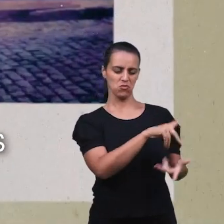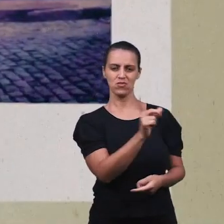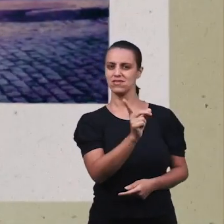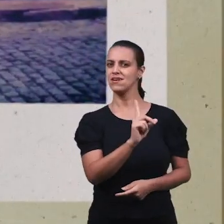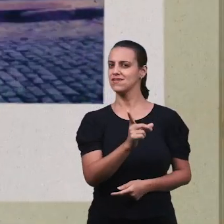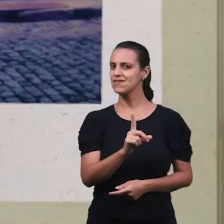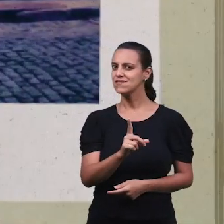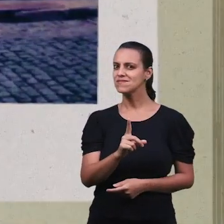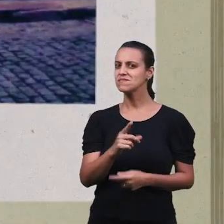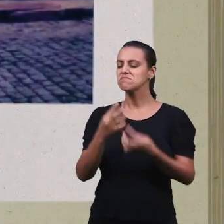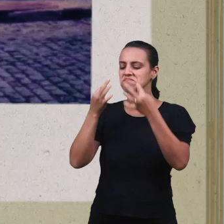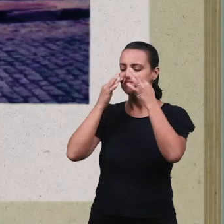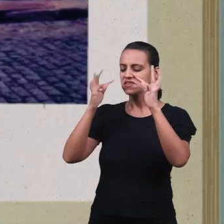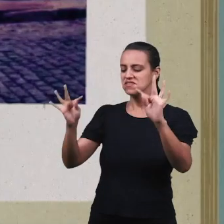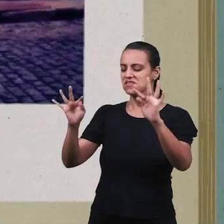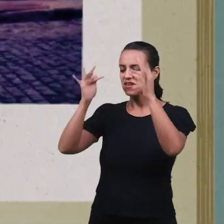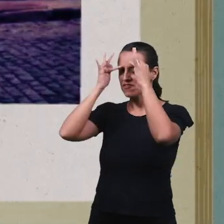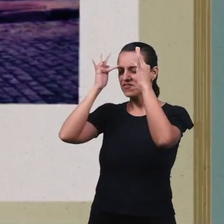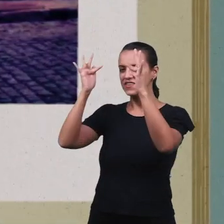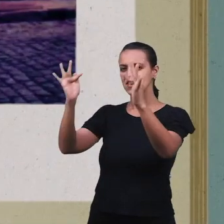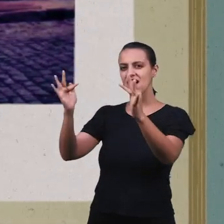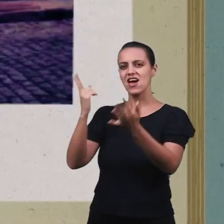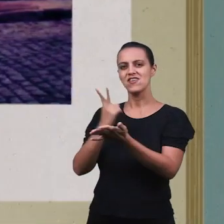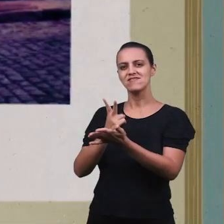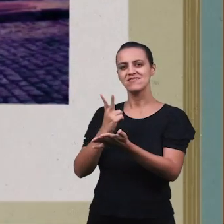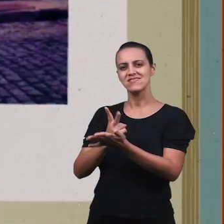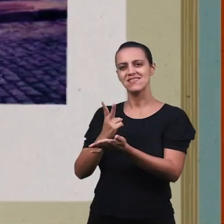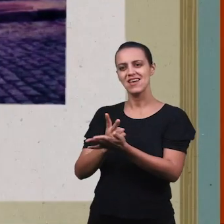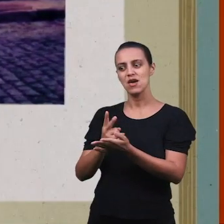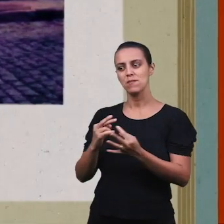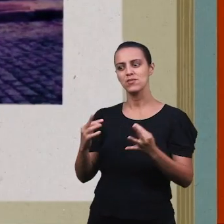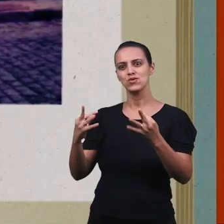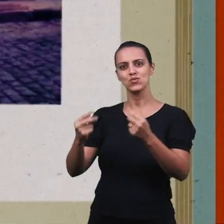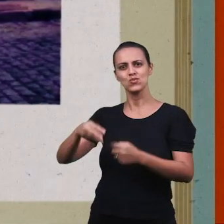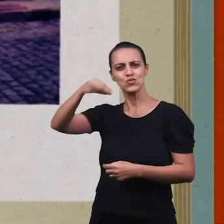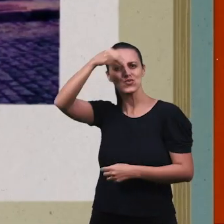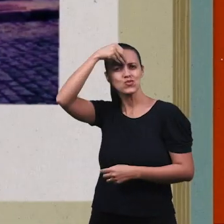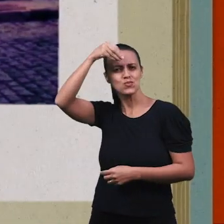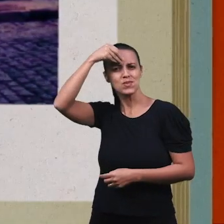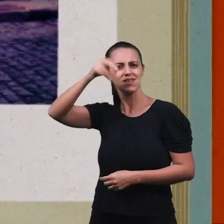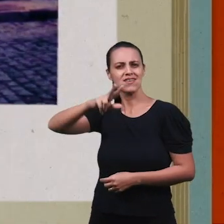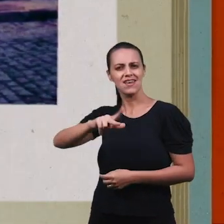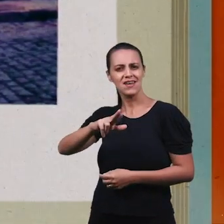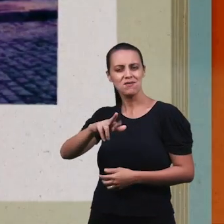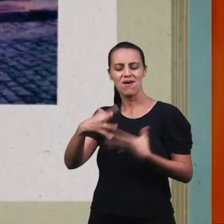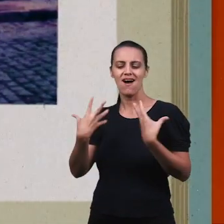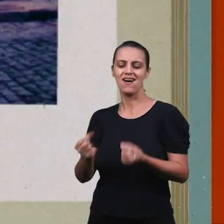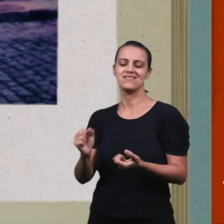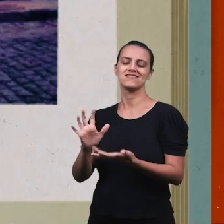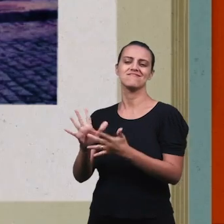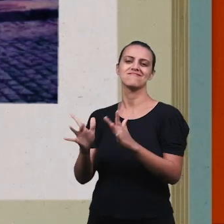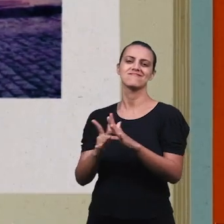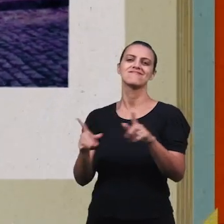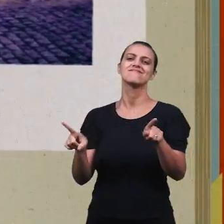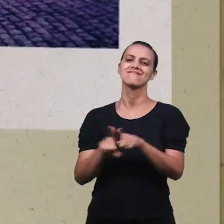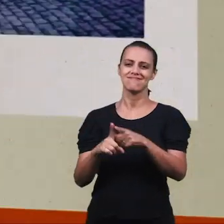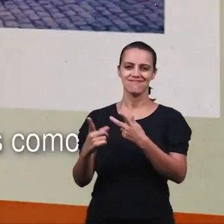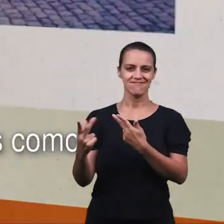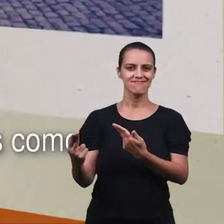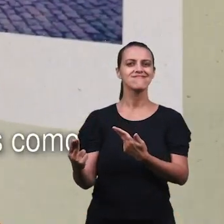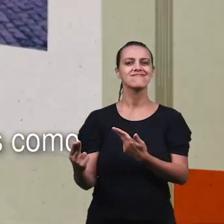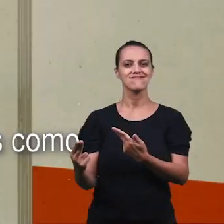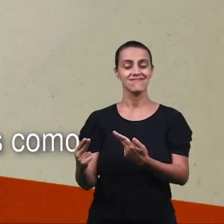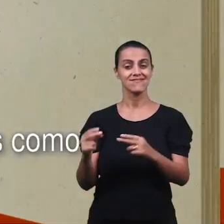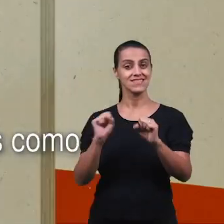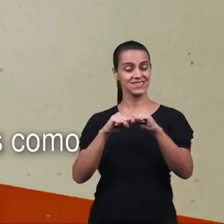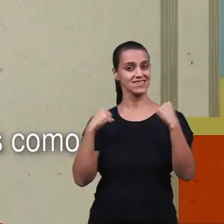louange à Dieu sortait de sa bouche ou de ses instruments. Son témoignage fidèle à Dieu a fortifié et amené toute sa